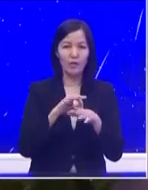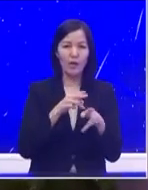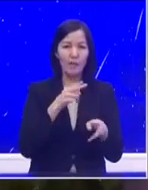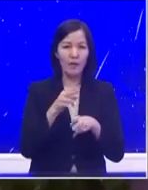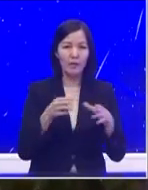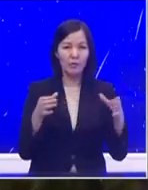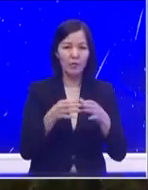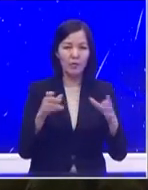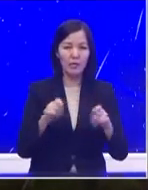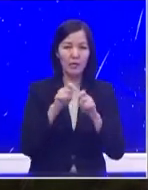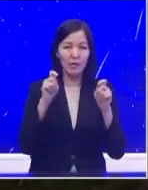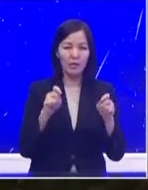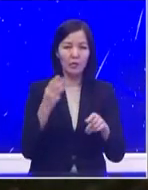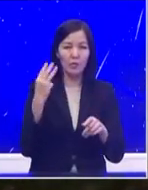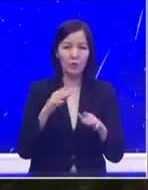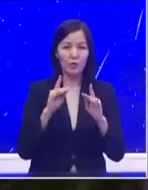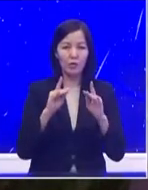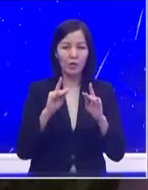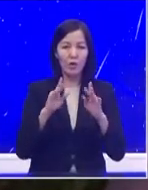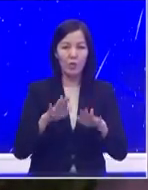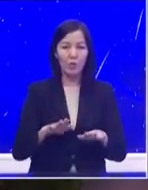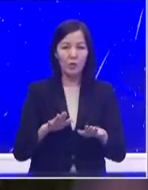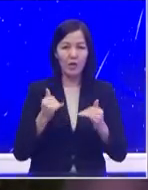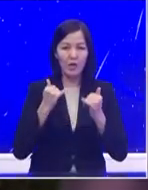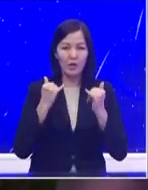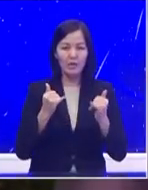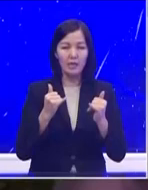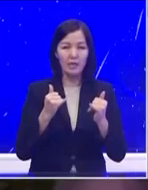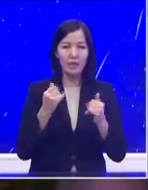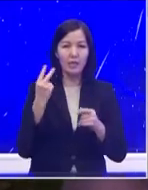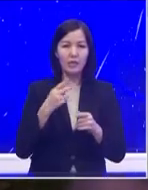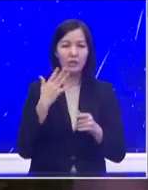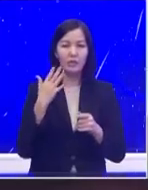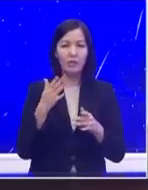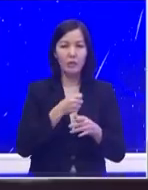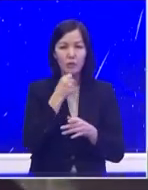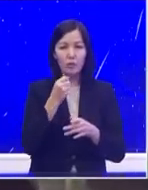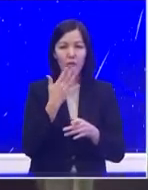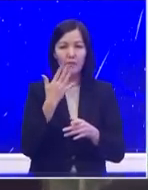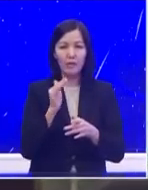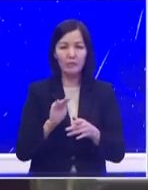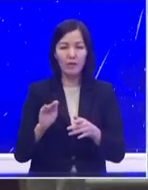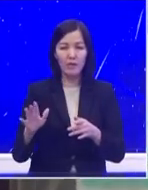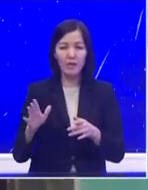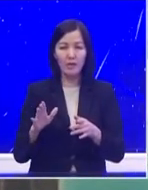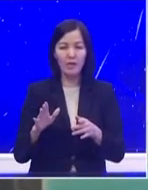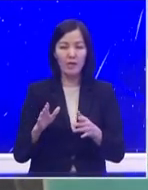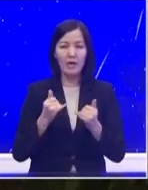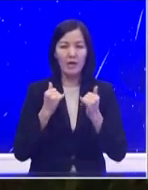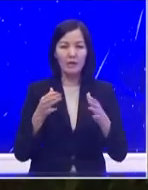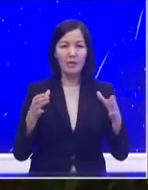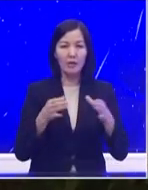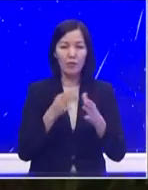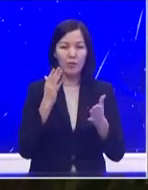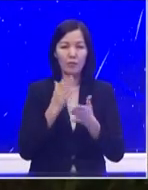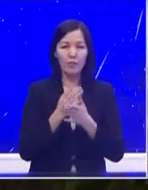ашылды, 30 койка арналған, оның үшінде 25 үлкендердікі және 5 балаларға арналған койка. Және де